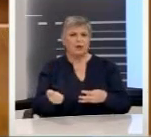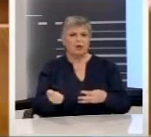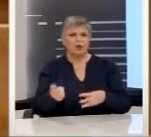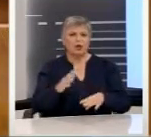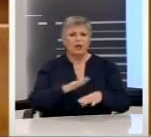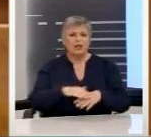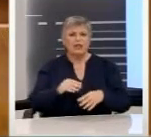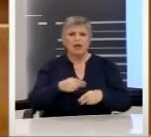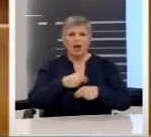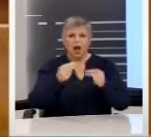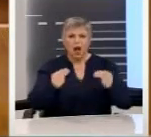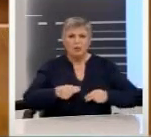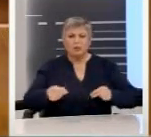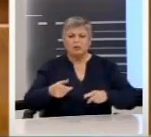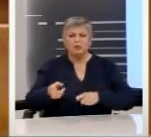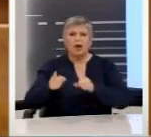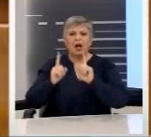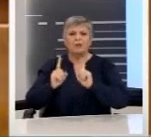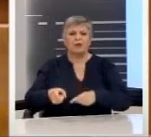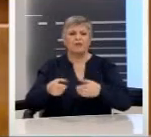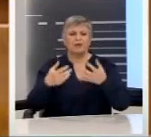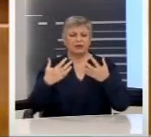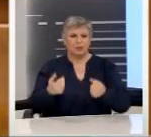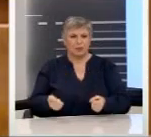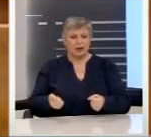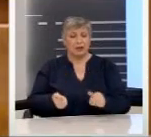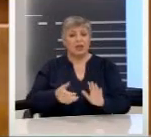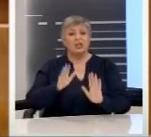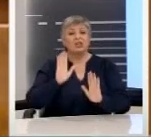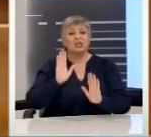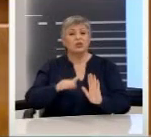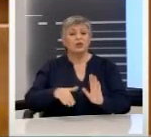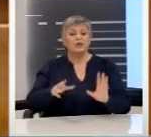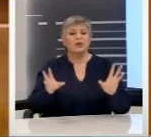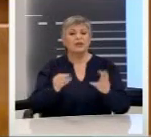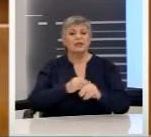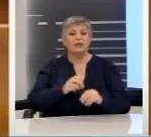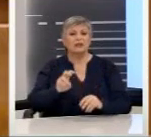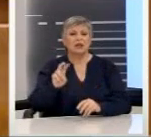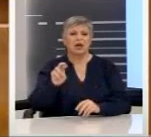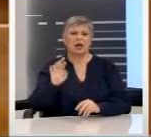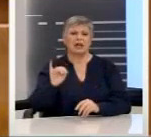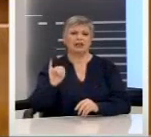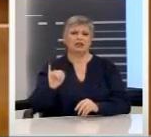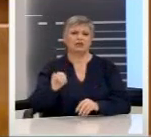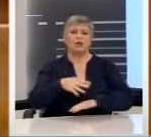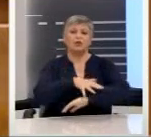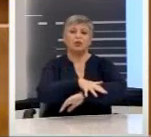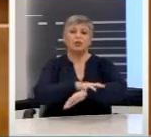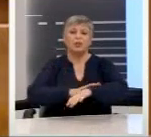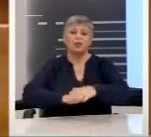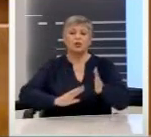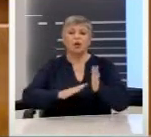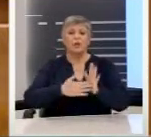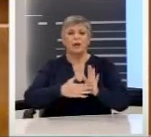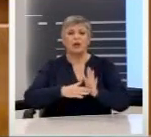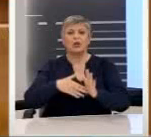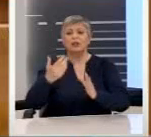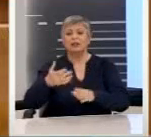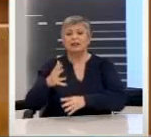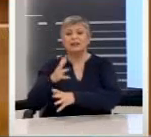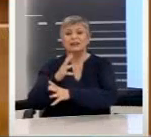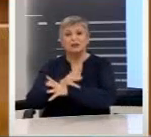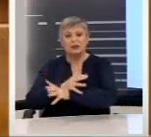τελικώς αμετάκλητο και τελεσίδικο. Και ένα τελευταίο για το, όσο αφορά το Χριστοφορίδη, το παρακρατικό υπάλληλο, έχει δώσει εντολή ο εισαγγελέας να ερευνηθεί από το